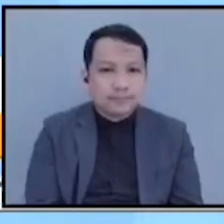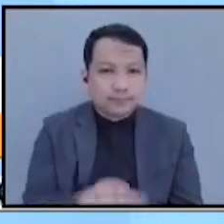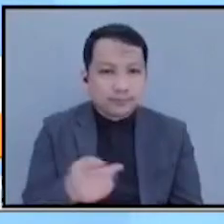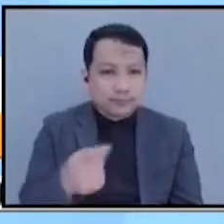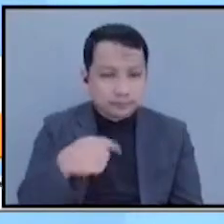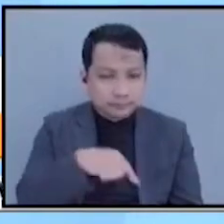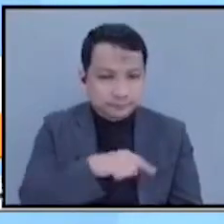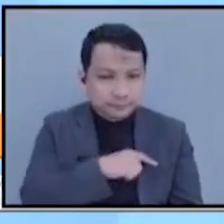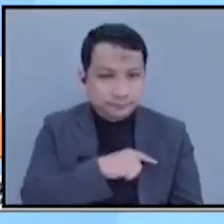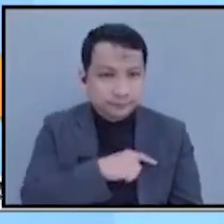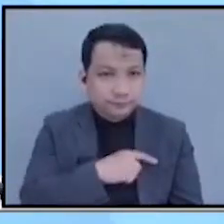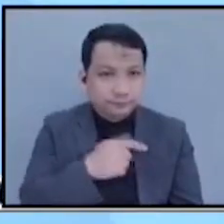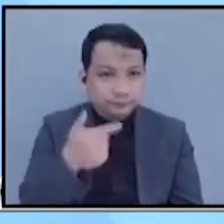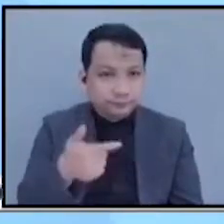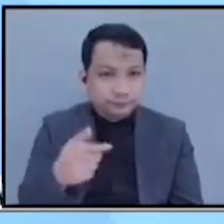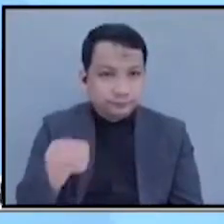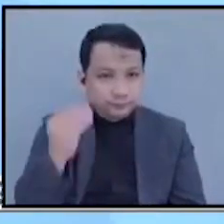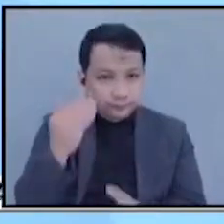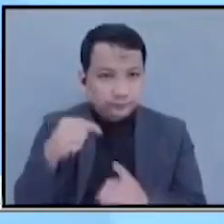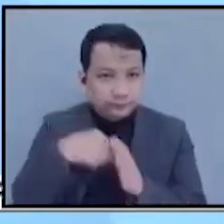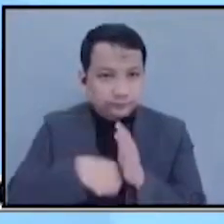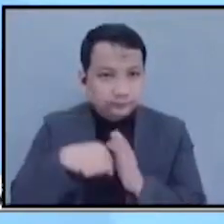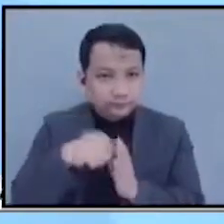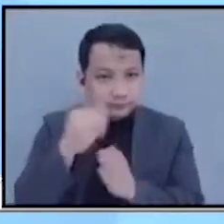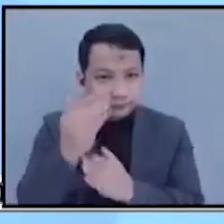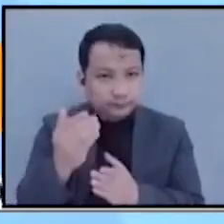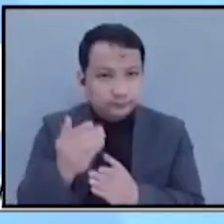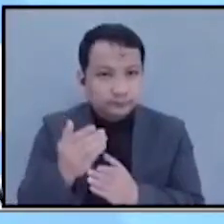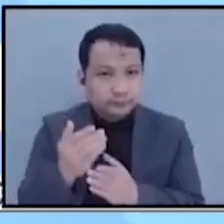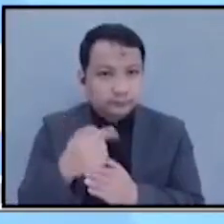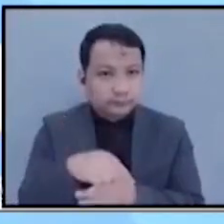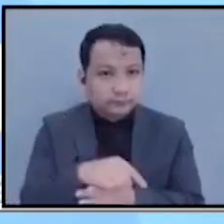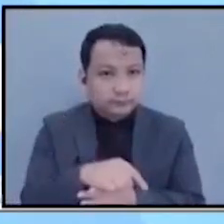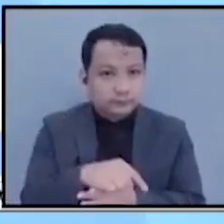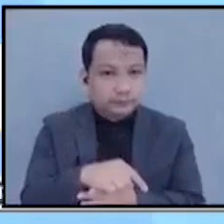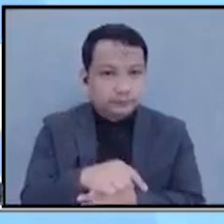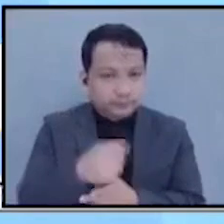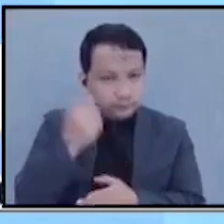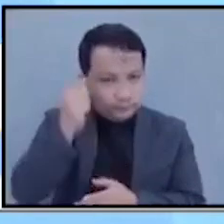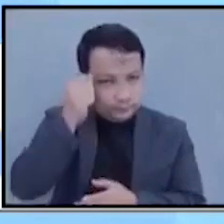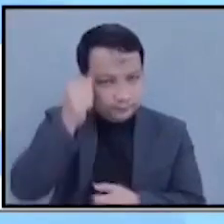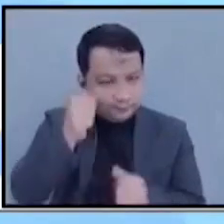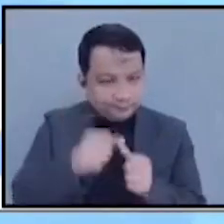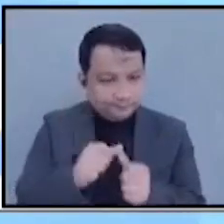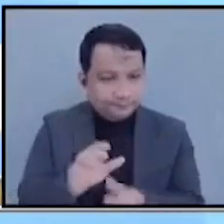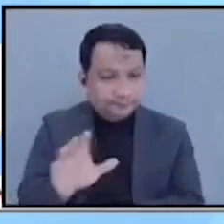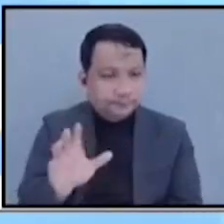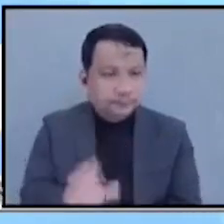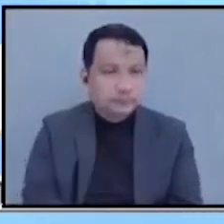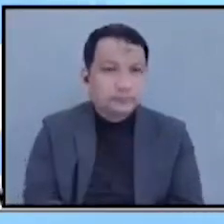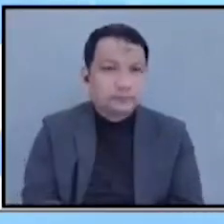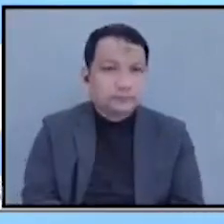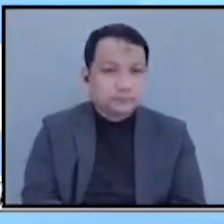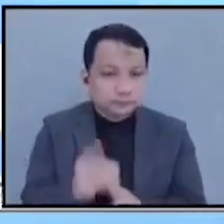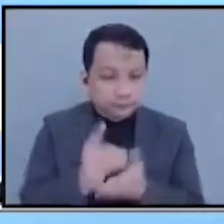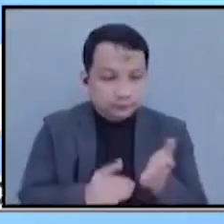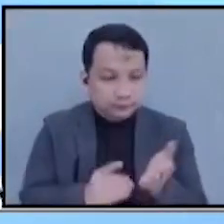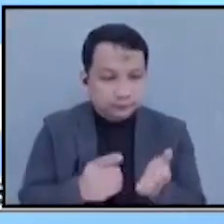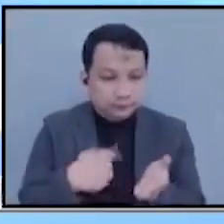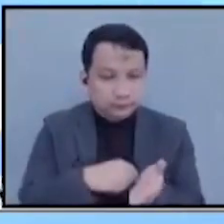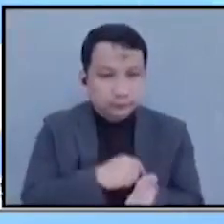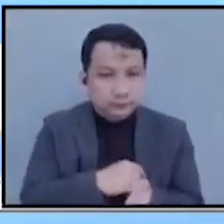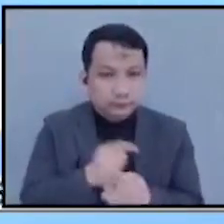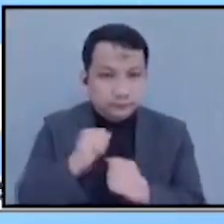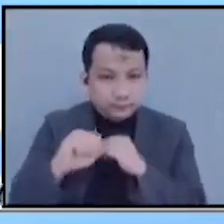lalong pinalalalim nito yung aming pangunawa at ang aming desire to promote charity